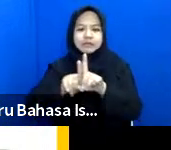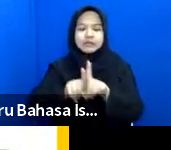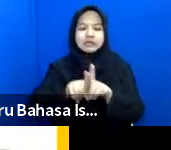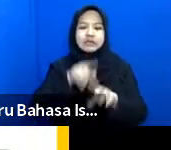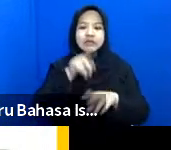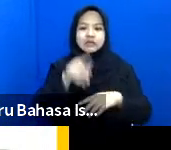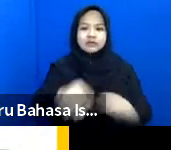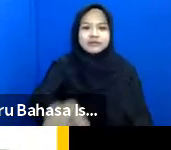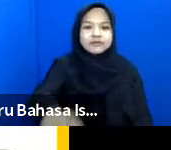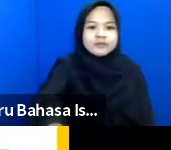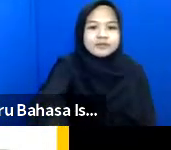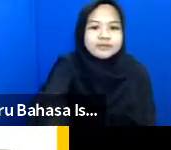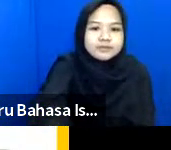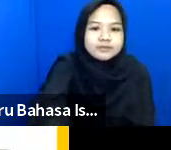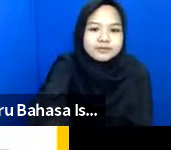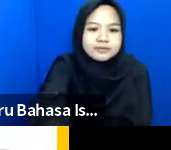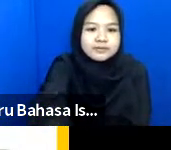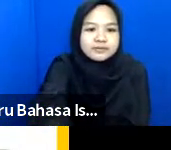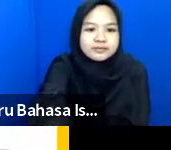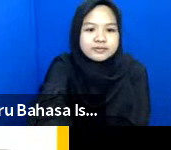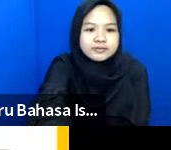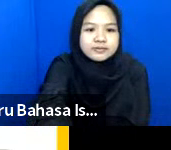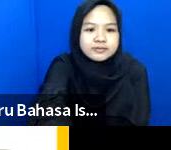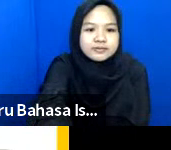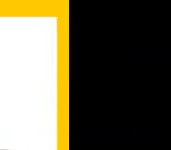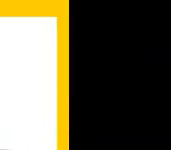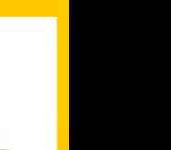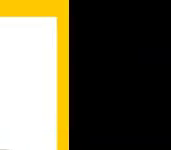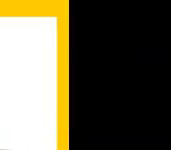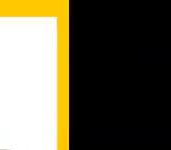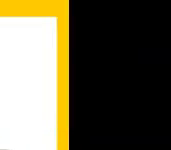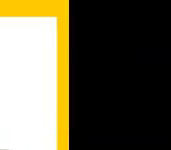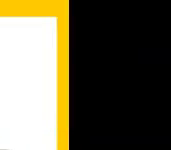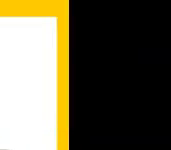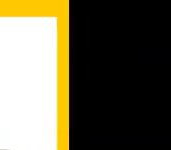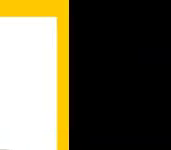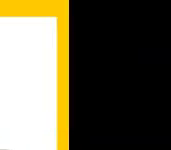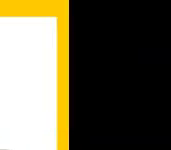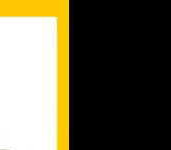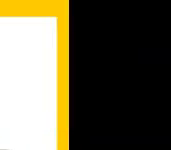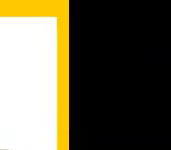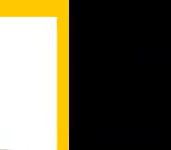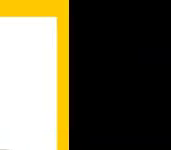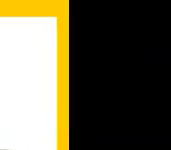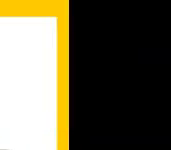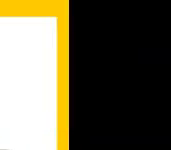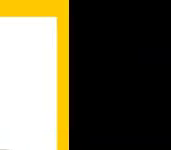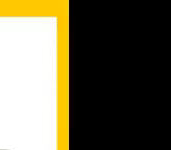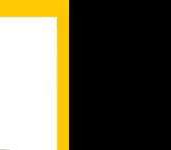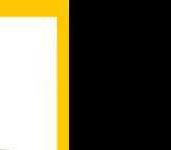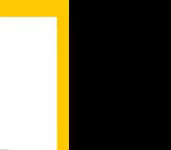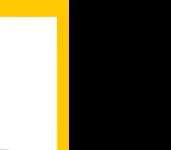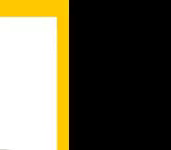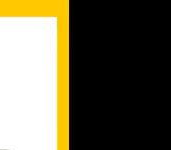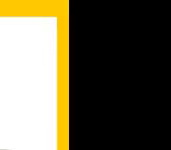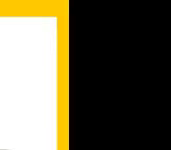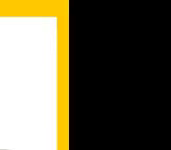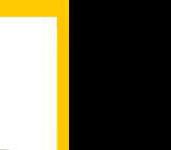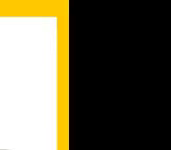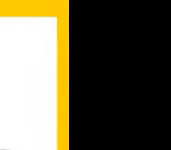bapak ibu kemudian ragu atau khawatir pastikan tanyakan saja kepada yang bersangkutan karena